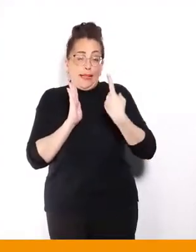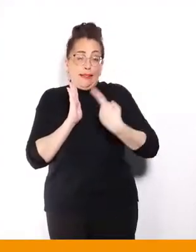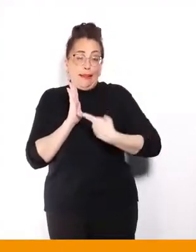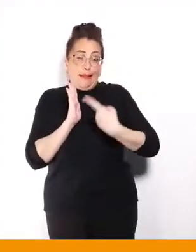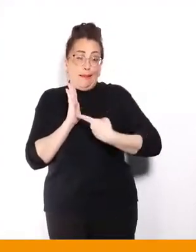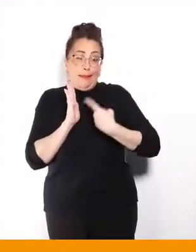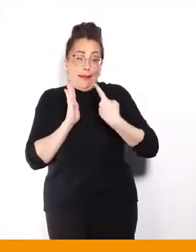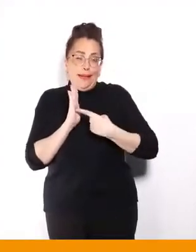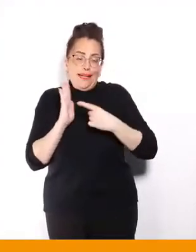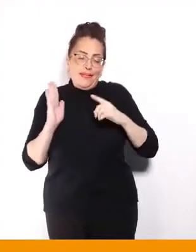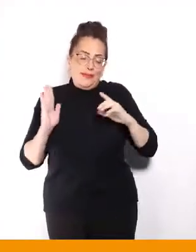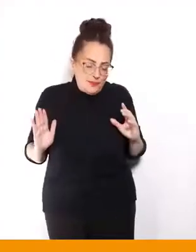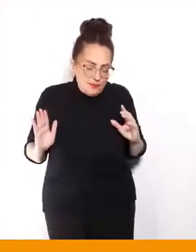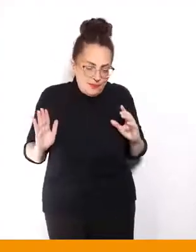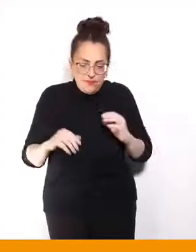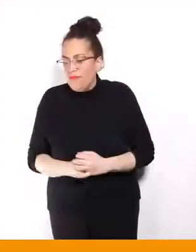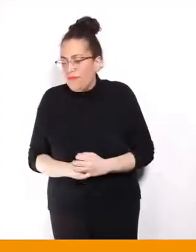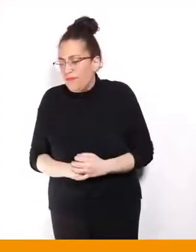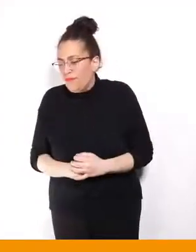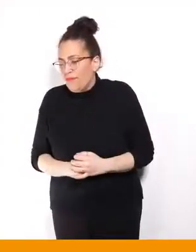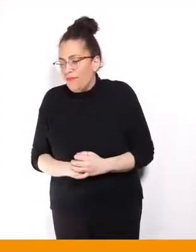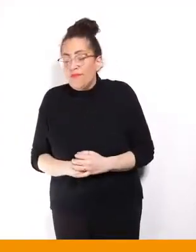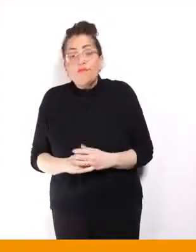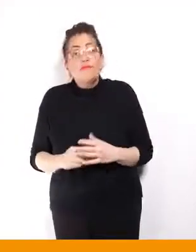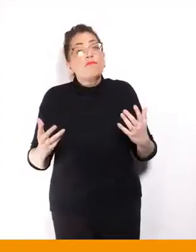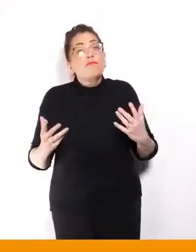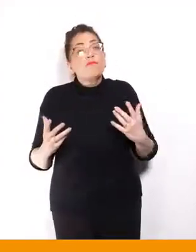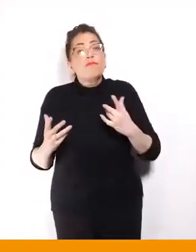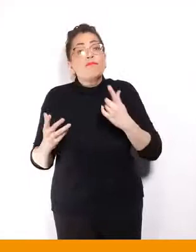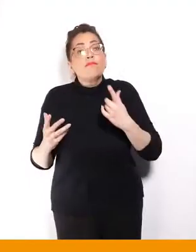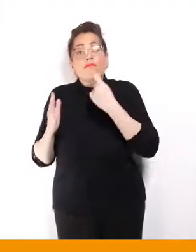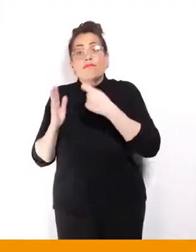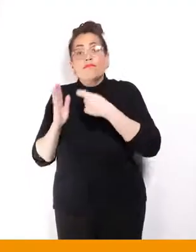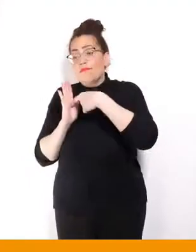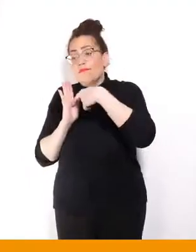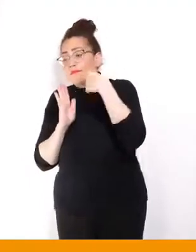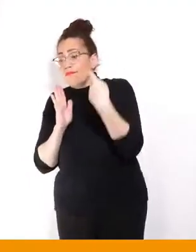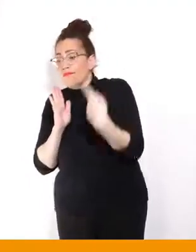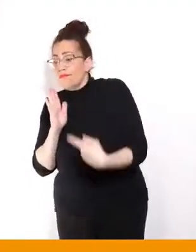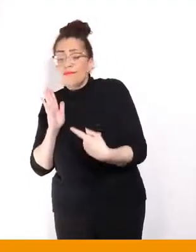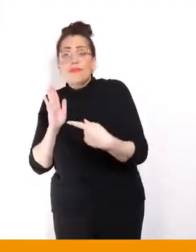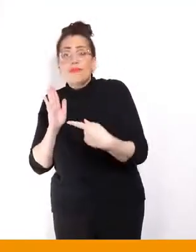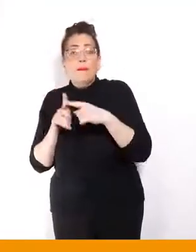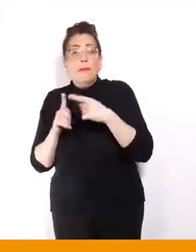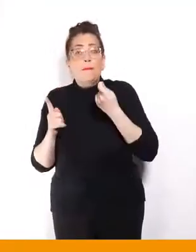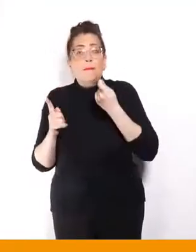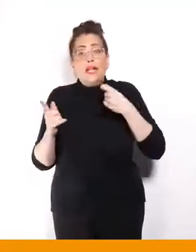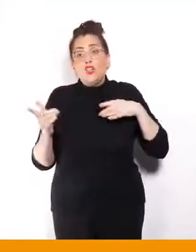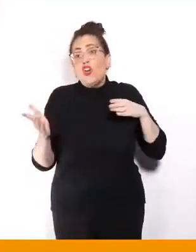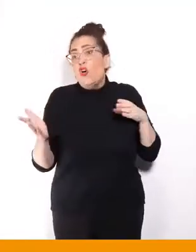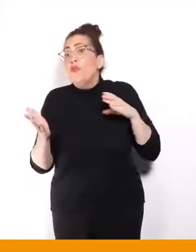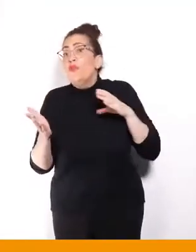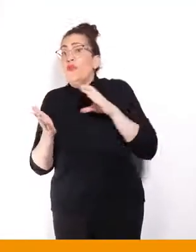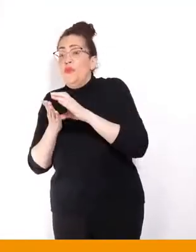Cette dette, aujourd'hui, on la refinance à coût nul. Ce ne sera probablement pas